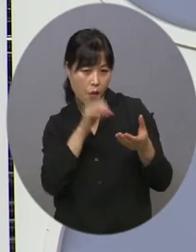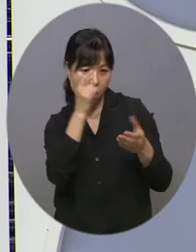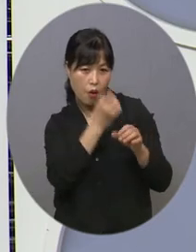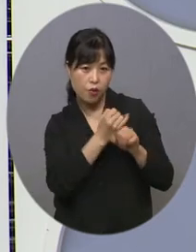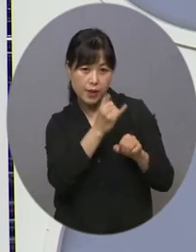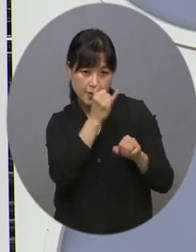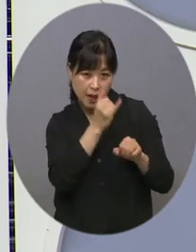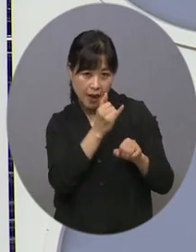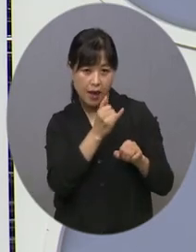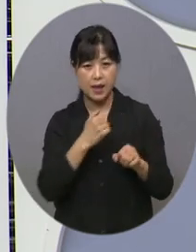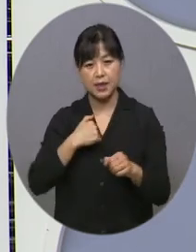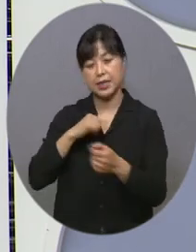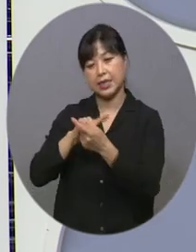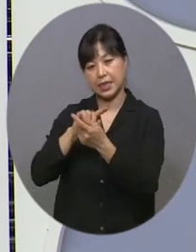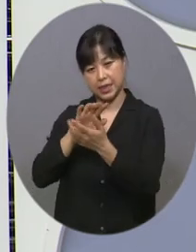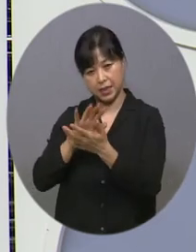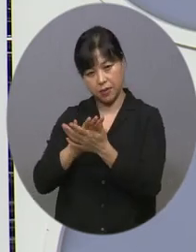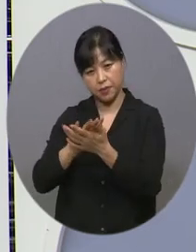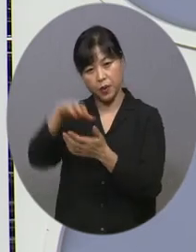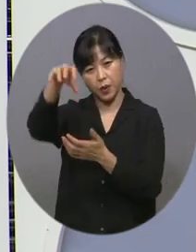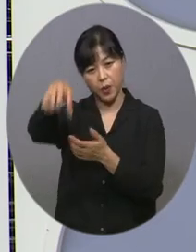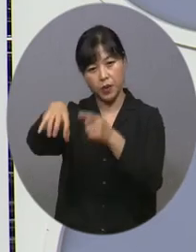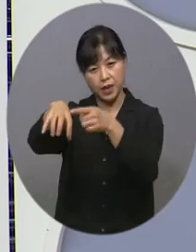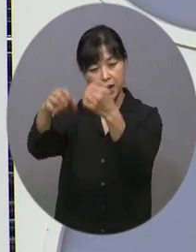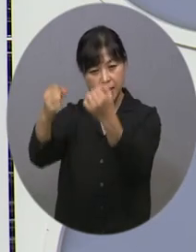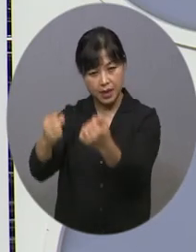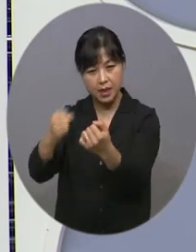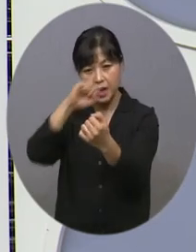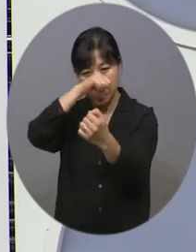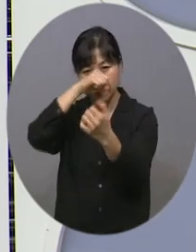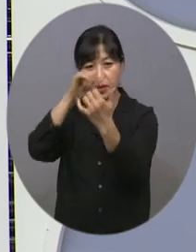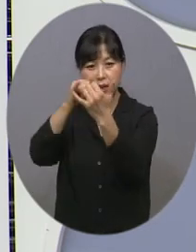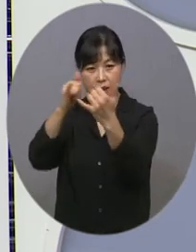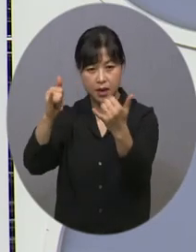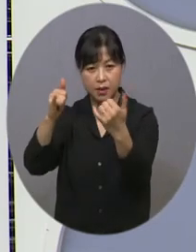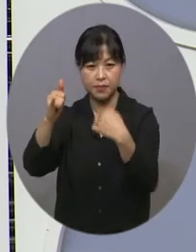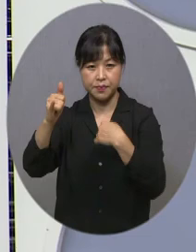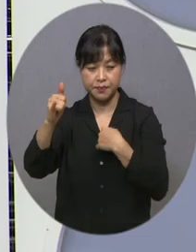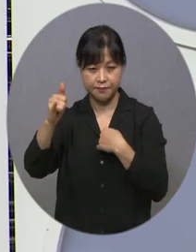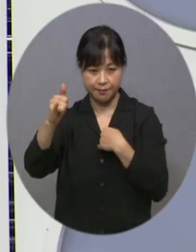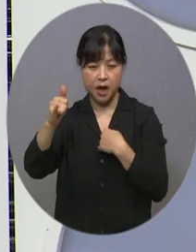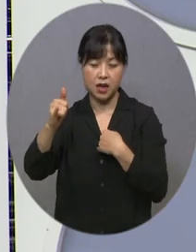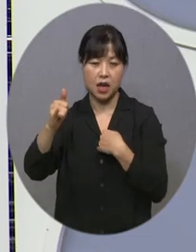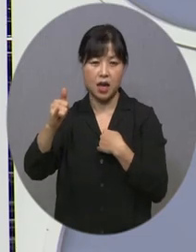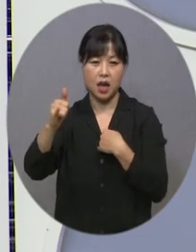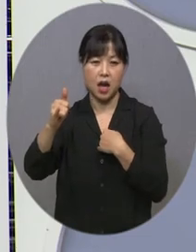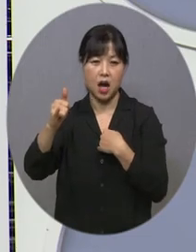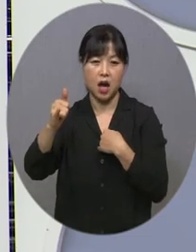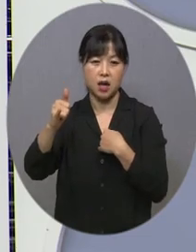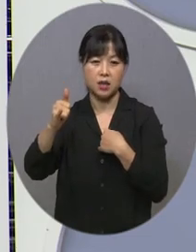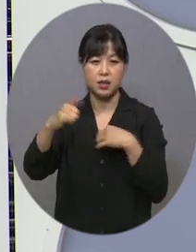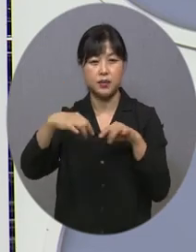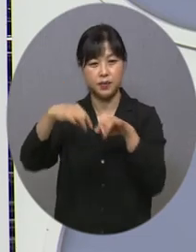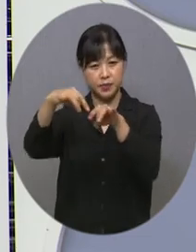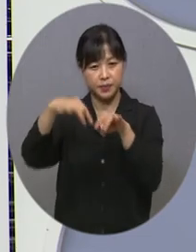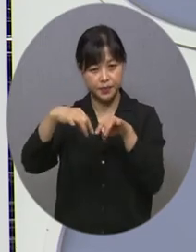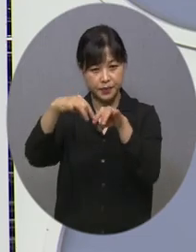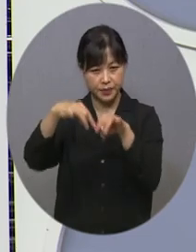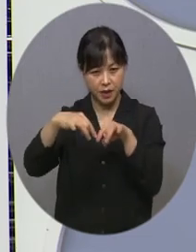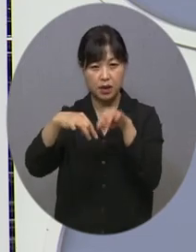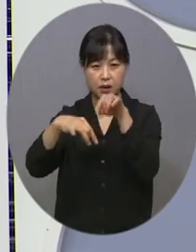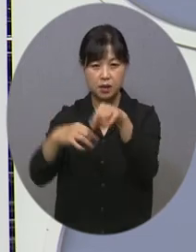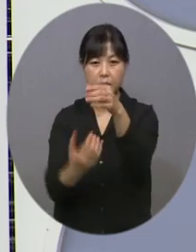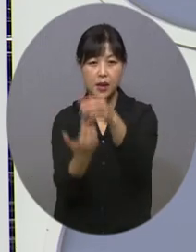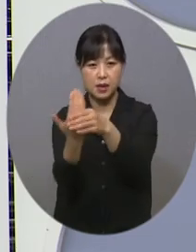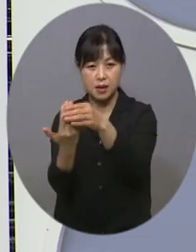저희들이 직접적으로 이제 현지에 있는 아프리카인들을 우리 통신원으로 충원을 해서 그 현지에서 일어나는